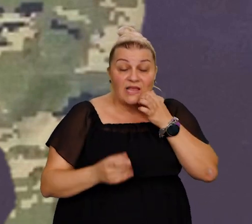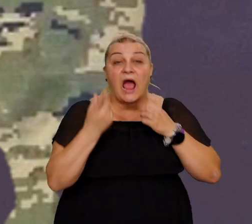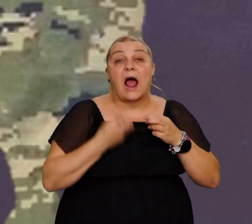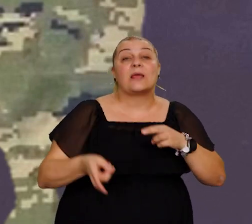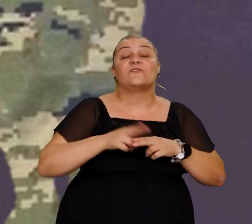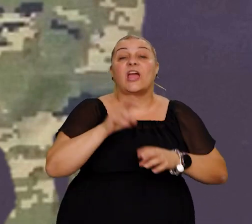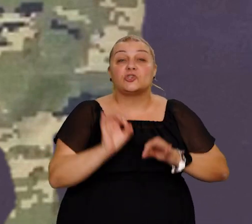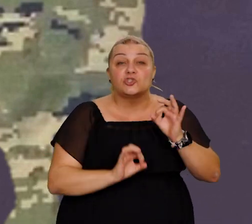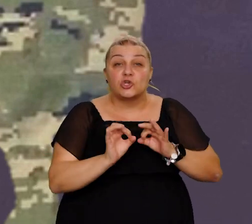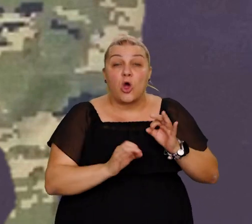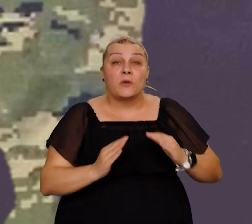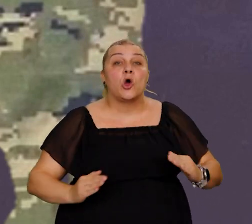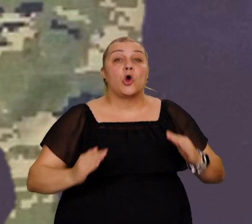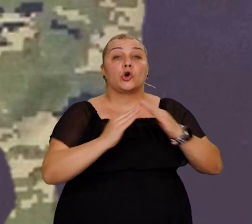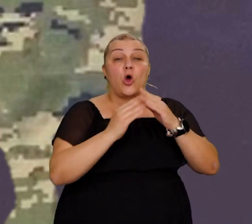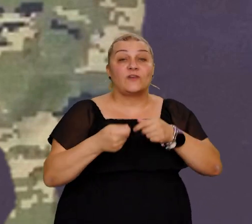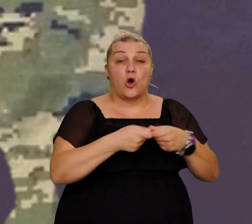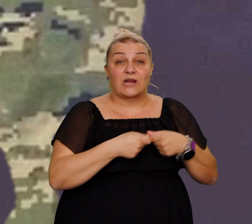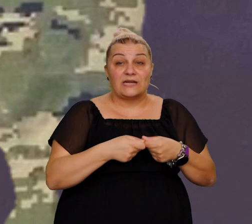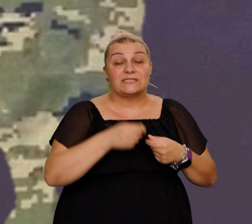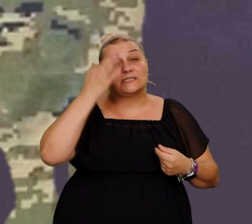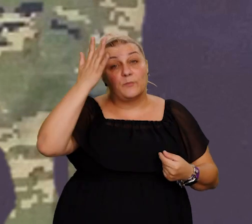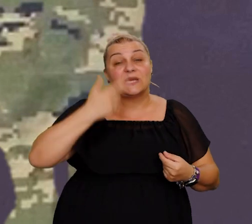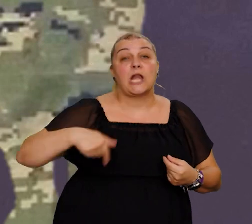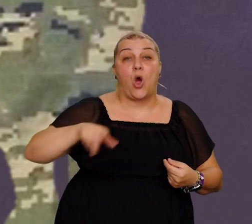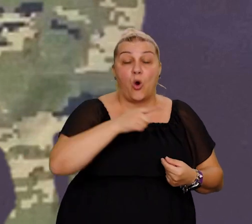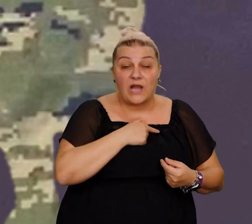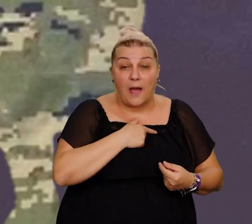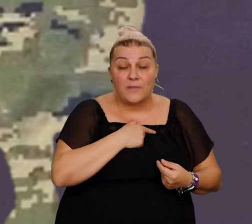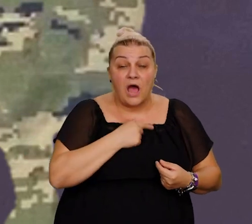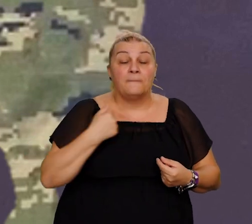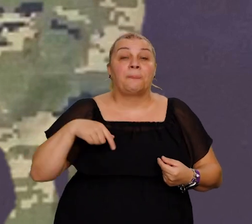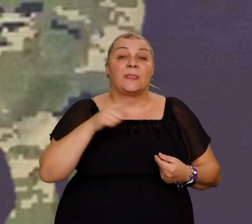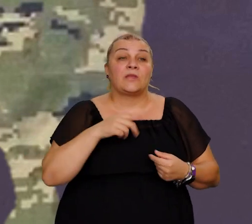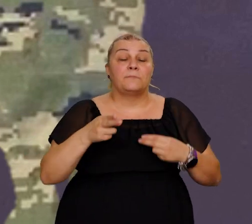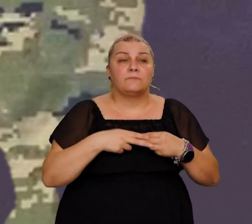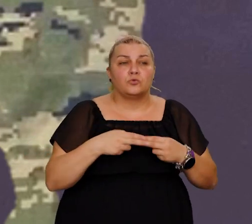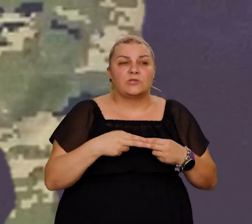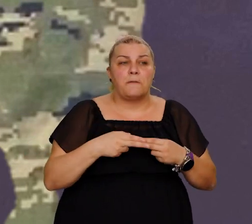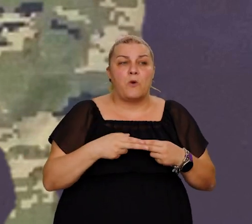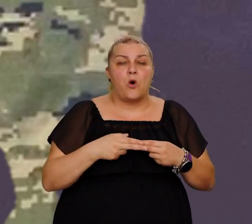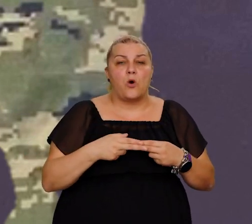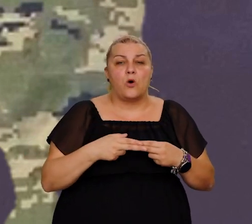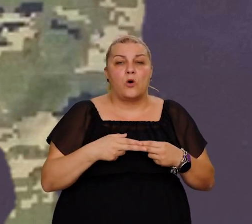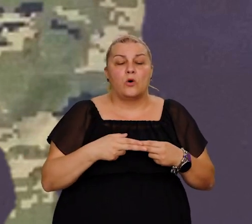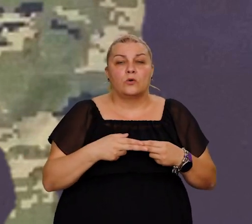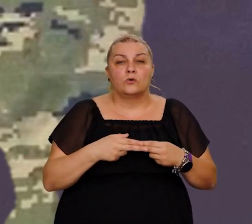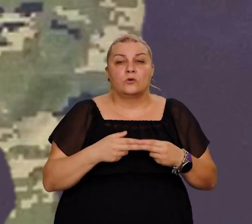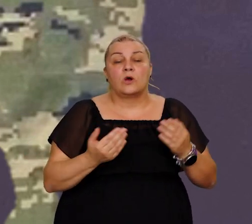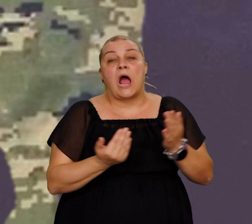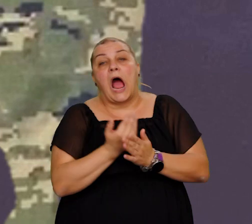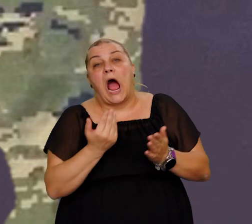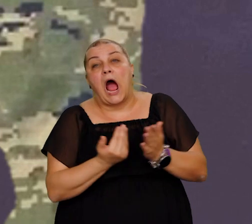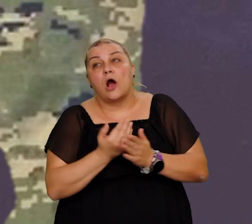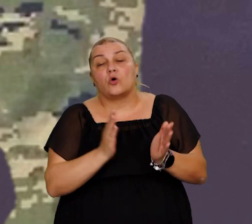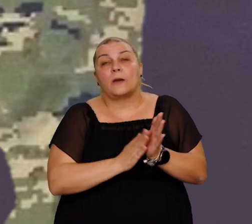ali većinom krovna organizacija je tu da brine o nama, da budemo eventualno ako